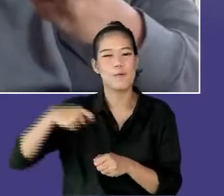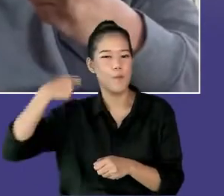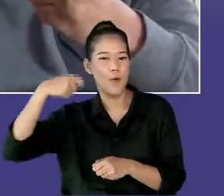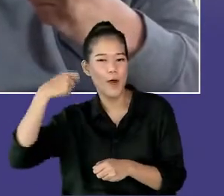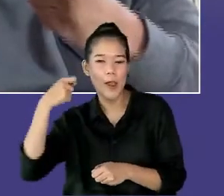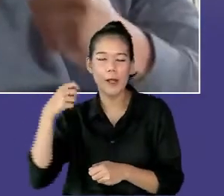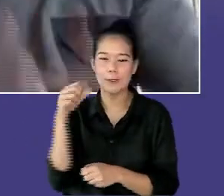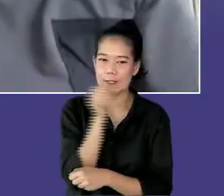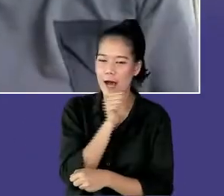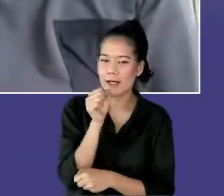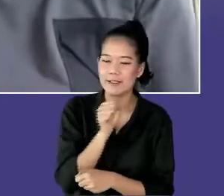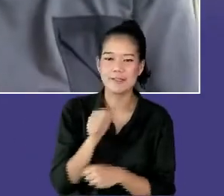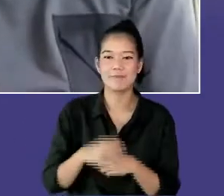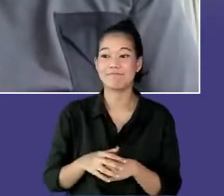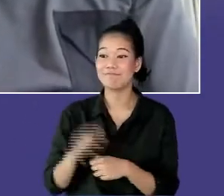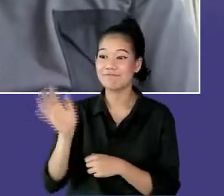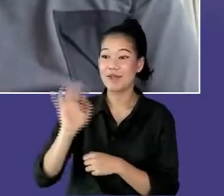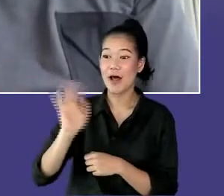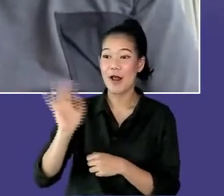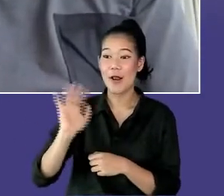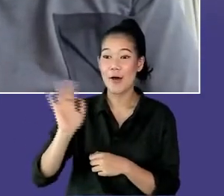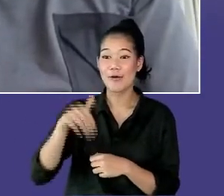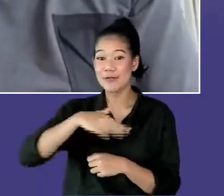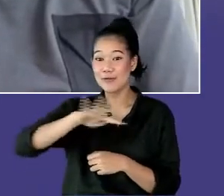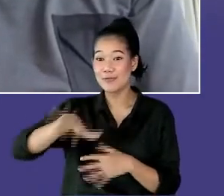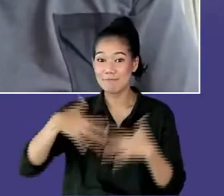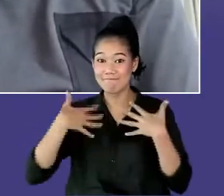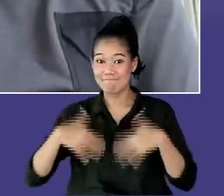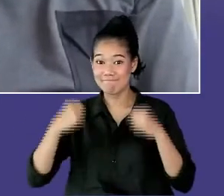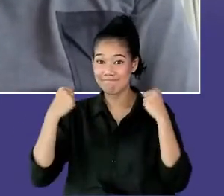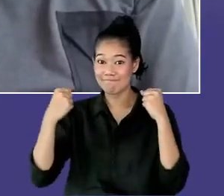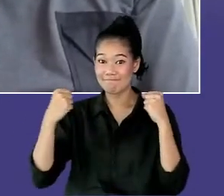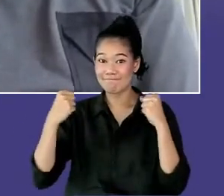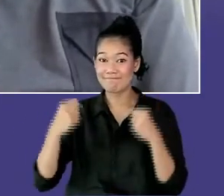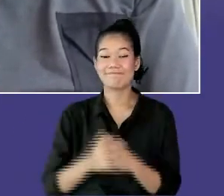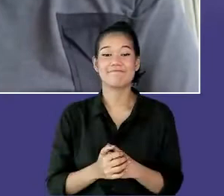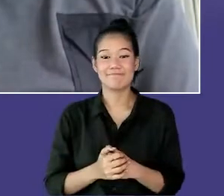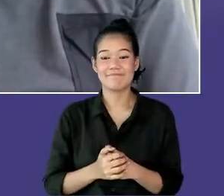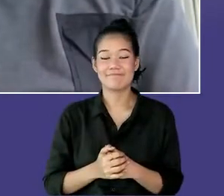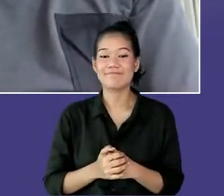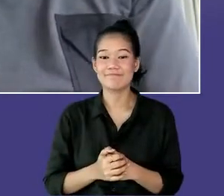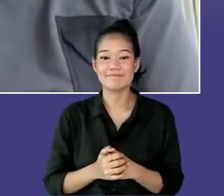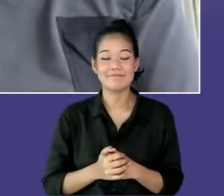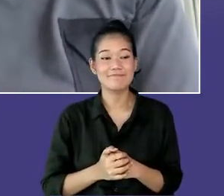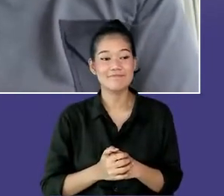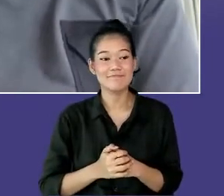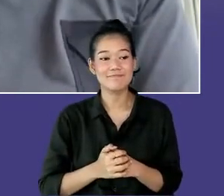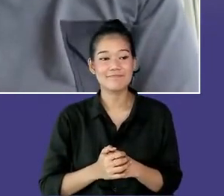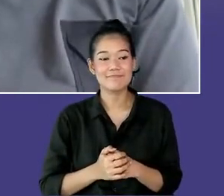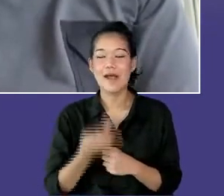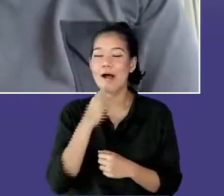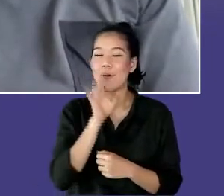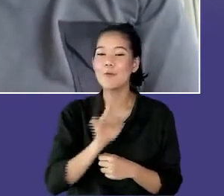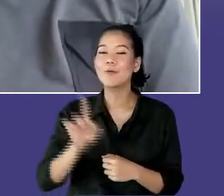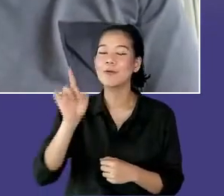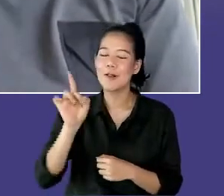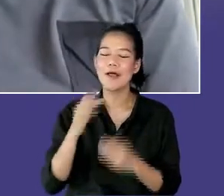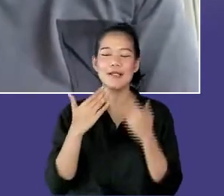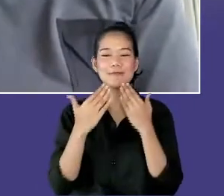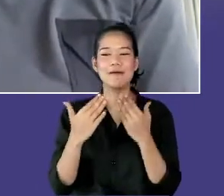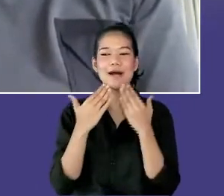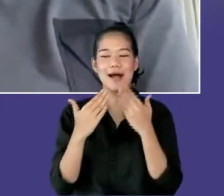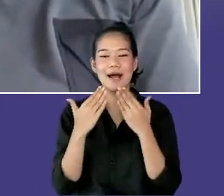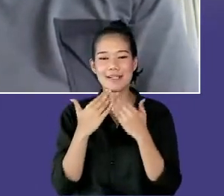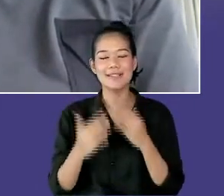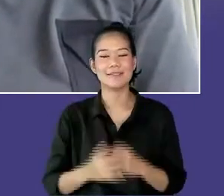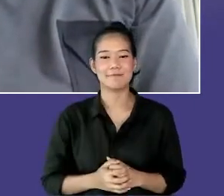model juga ya. Halo, kabar baik ya Mas Baby dan Mbak Meisya. Terima kasih untuk meluangkan waktunya. Alhamdulillah, terima